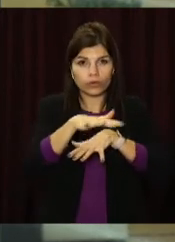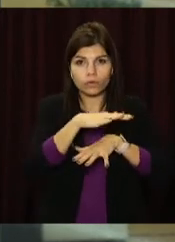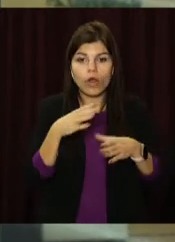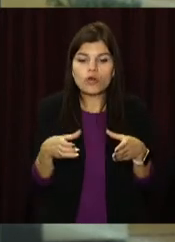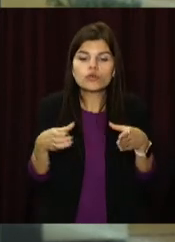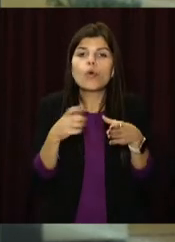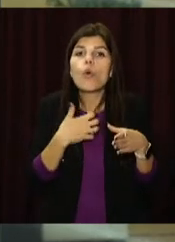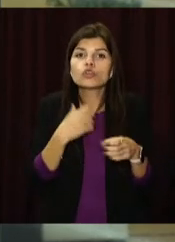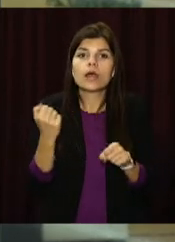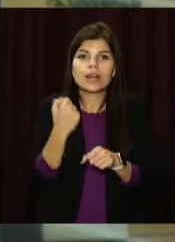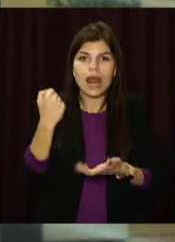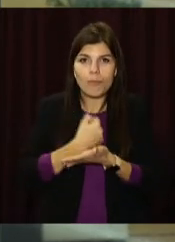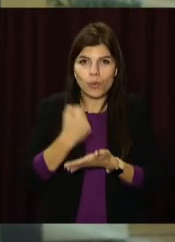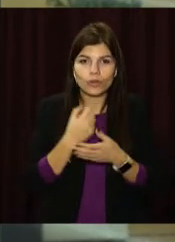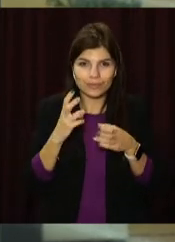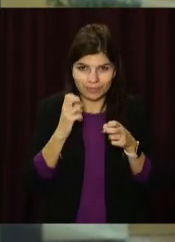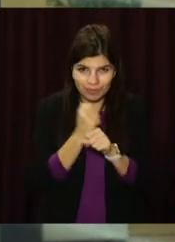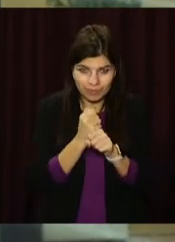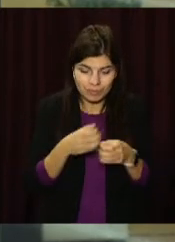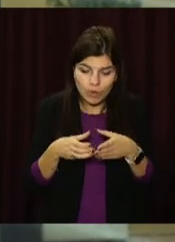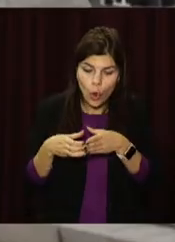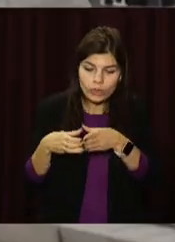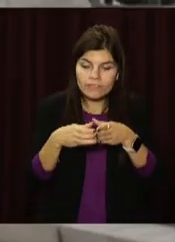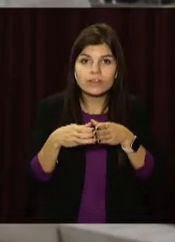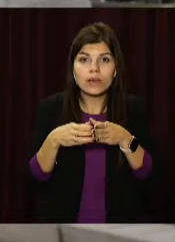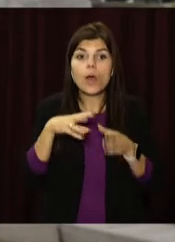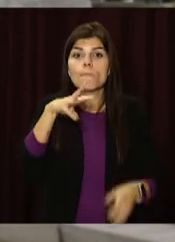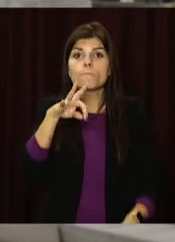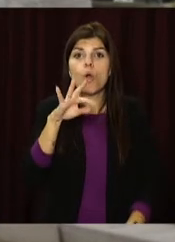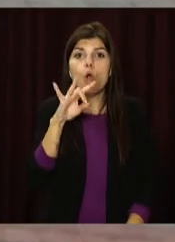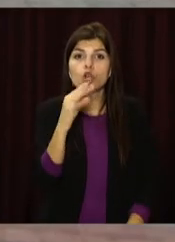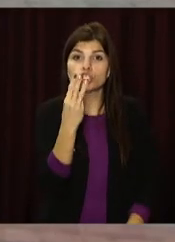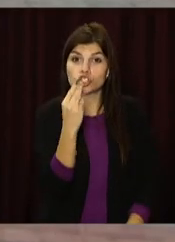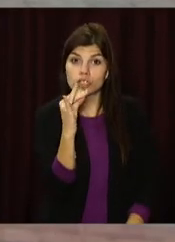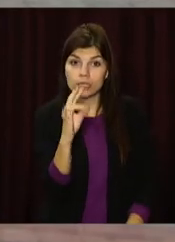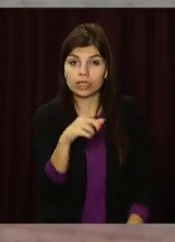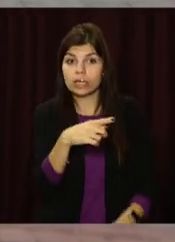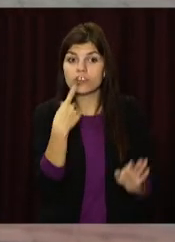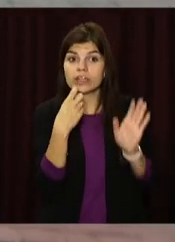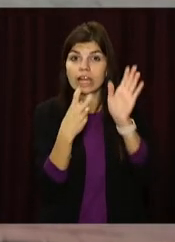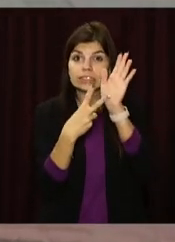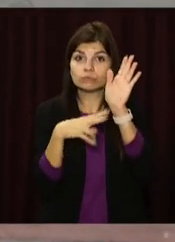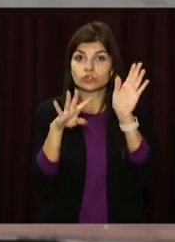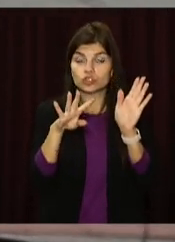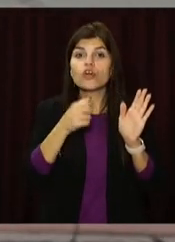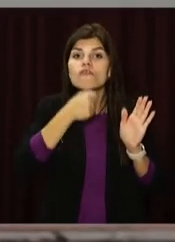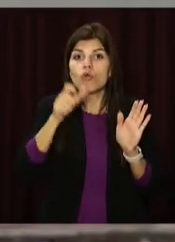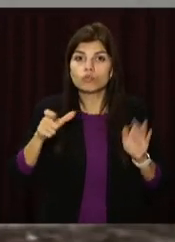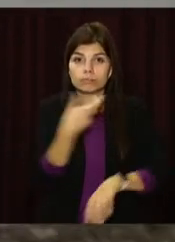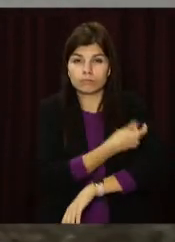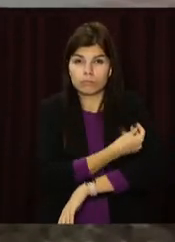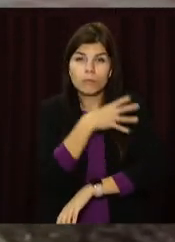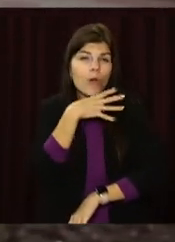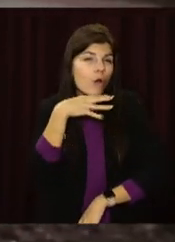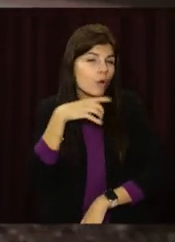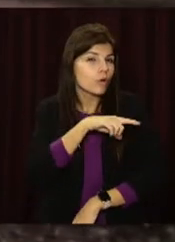колективного імунітету в Морщині на Львівщині вийшов успішним. Дводозно імунізовано 74% дорослого населення.